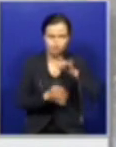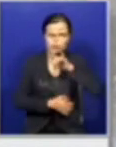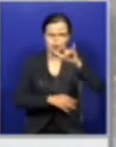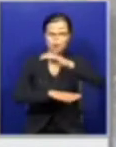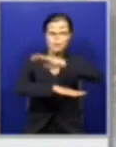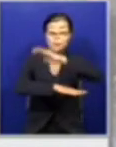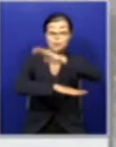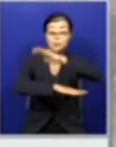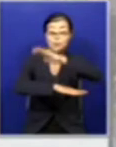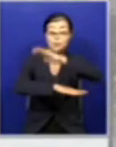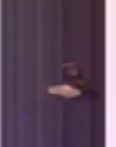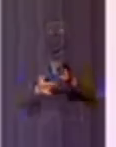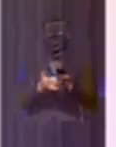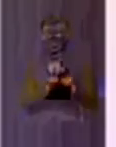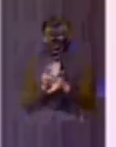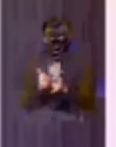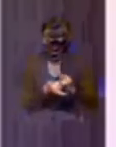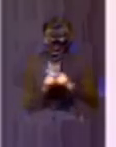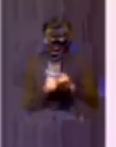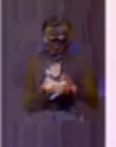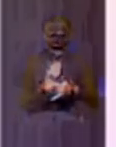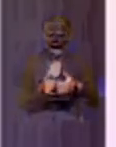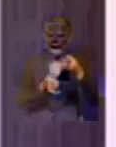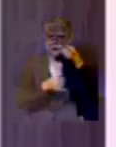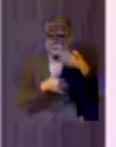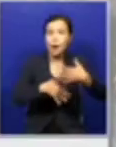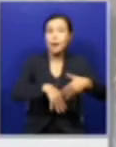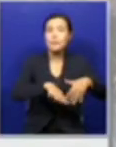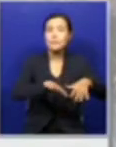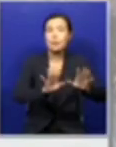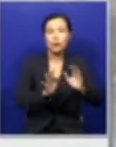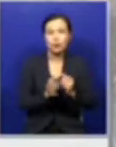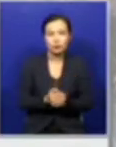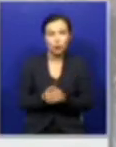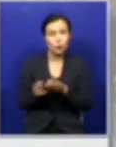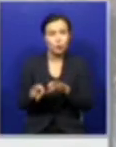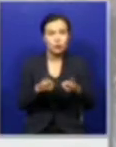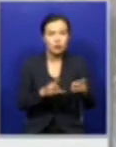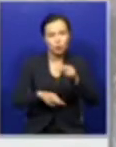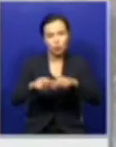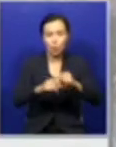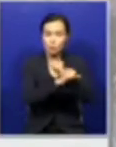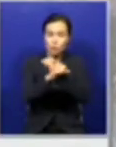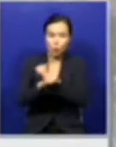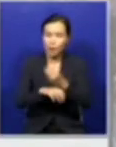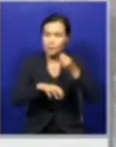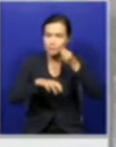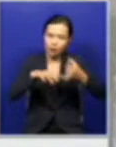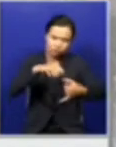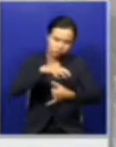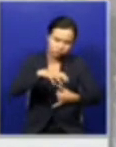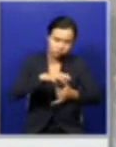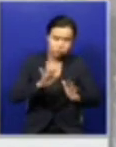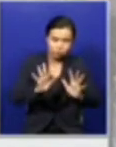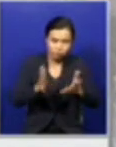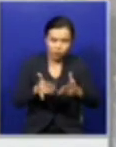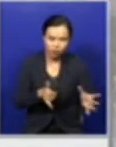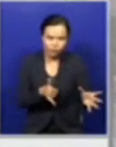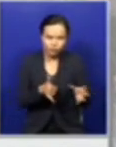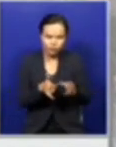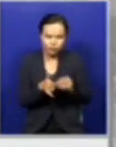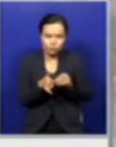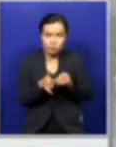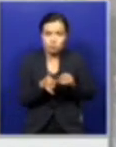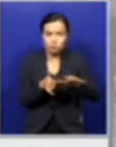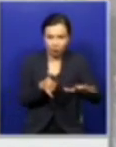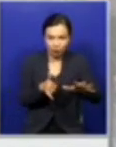ปหมดกลับบ้านนะครับไม่มีวิธีการควบคุมดูแลที่บ้านถ้ามีคนติดเชื้อแพร่กระจายก็อย่างรวด